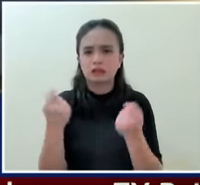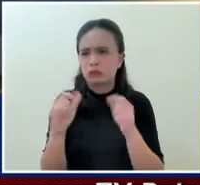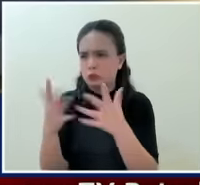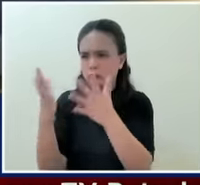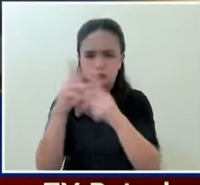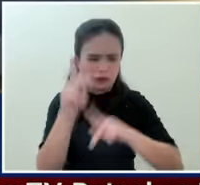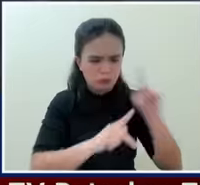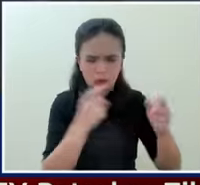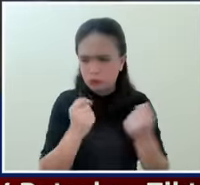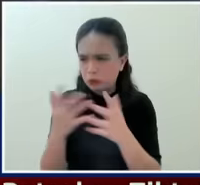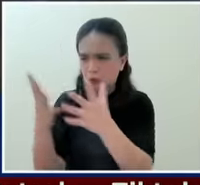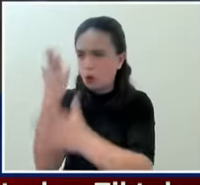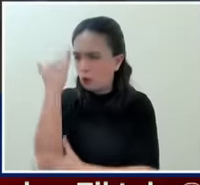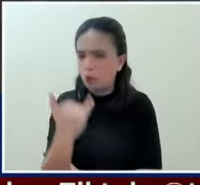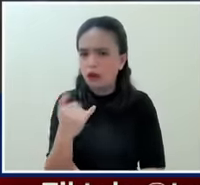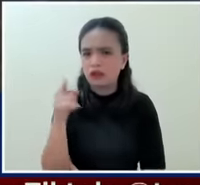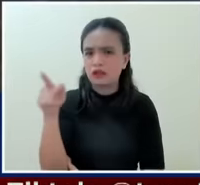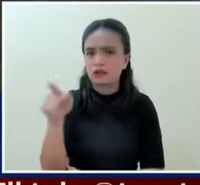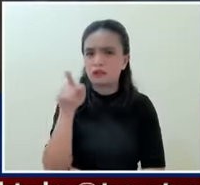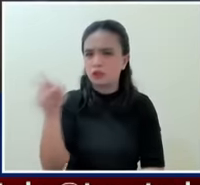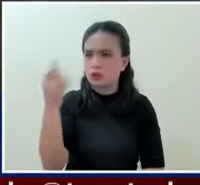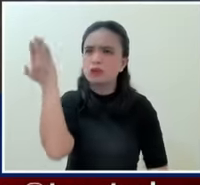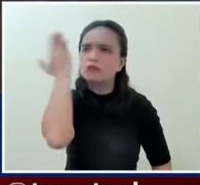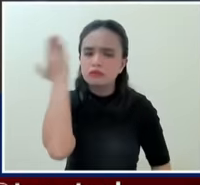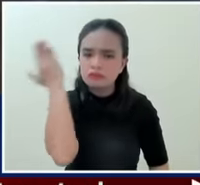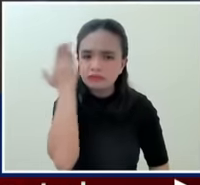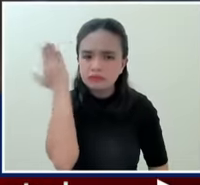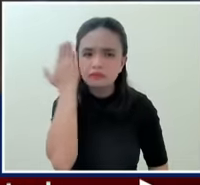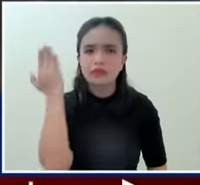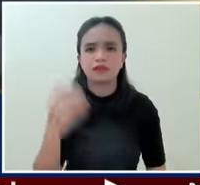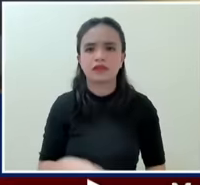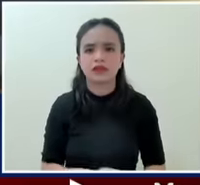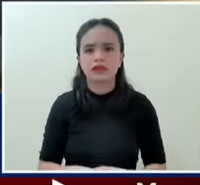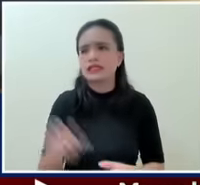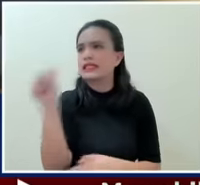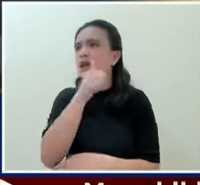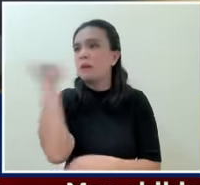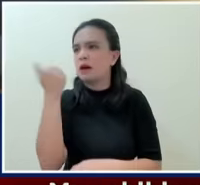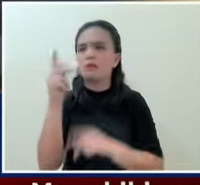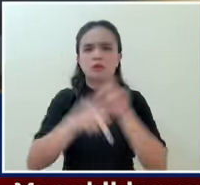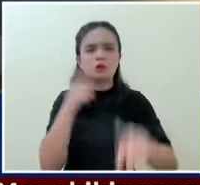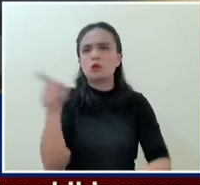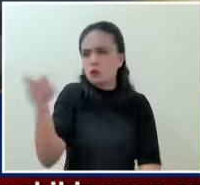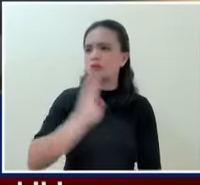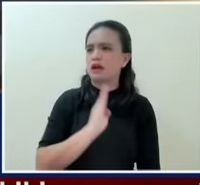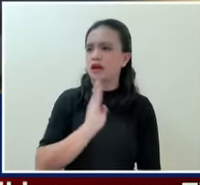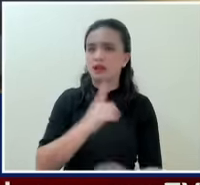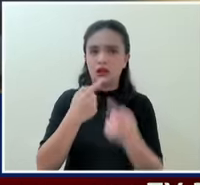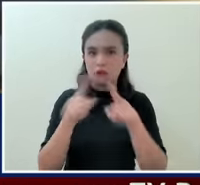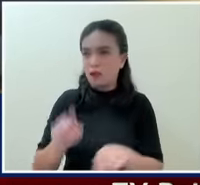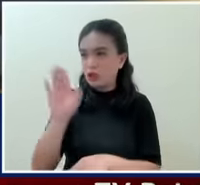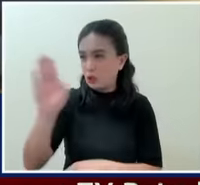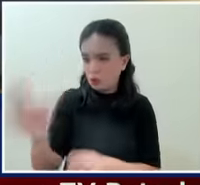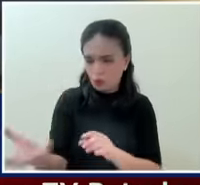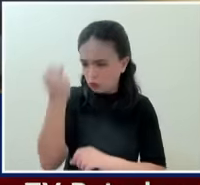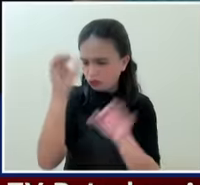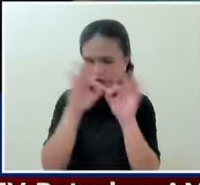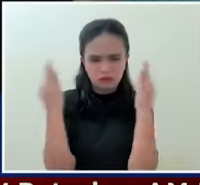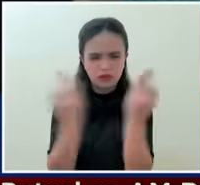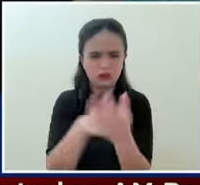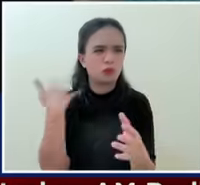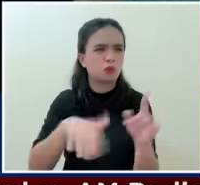publiko dahil mapagpanggap ka. Sa ibang tao ang bait-bait mo, pero sa sarili mong pamilya malupit